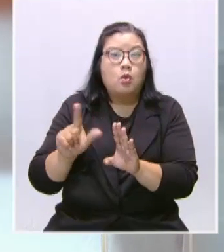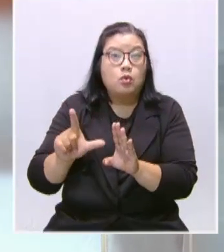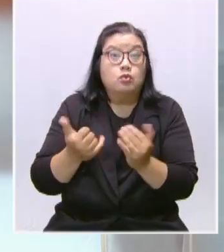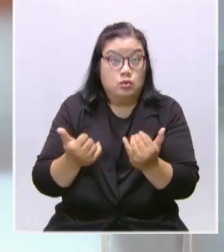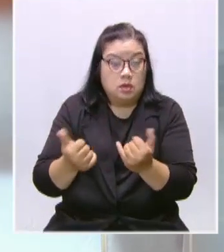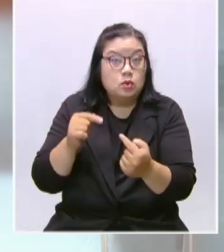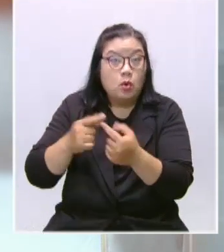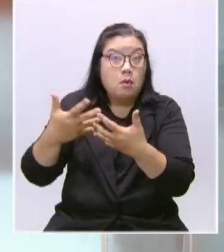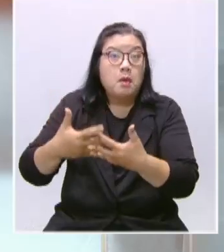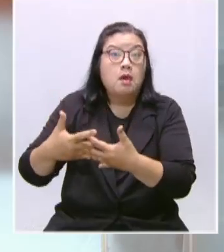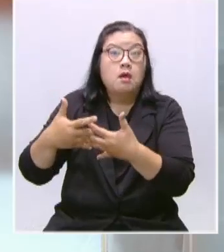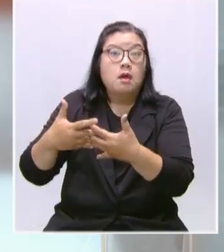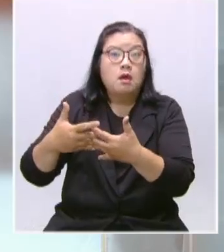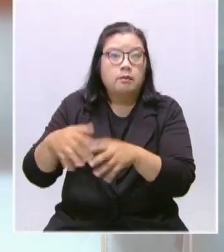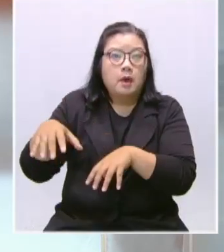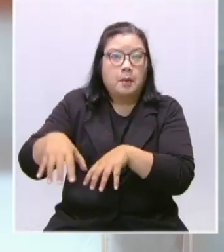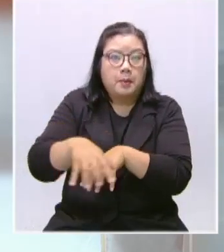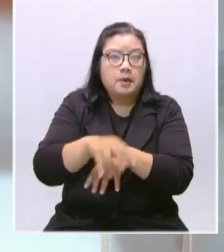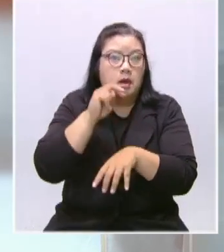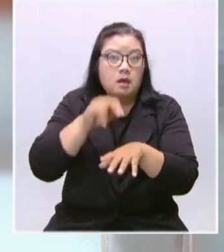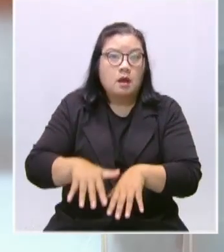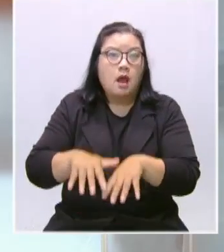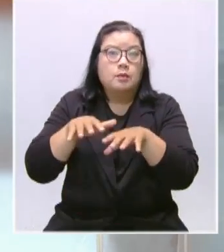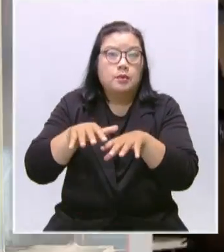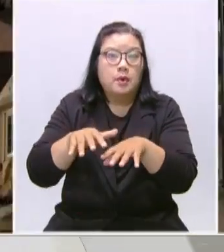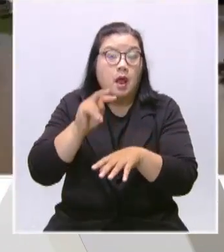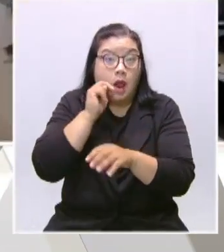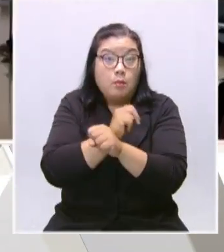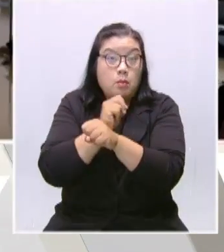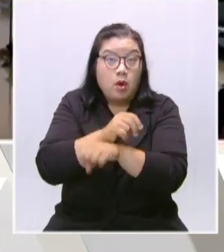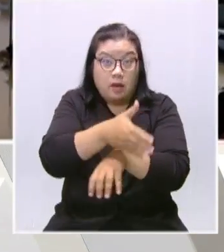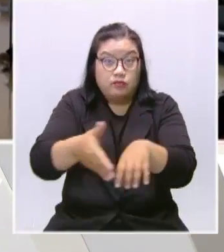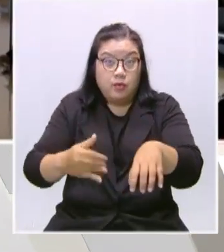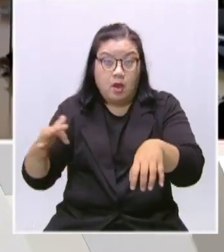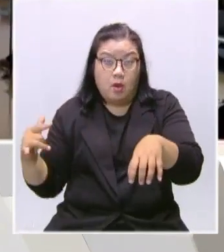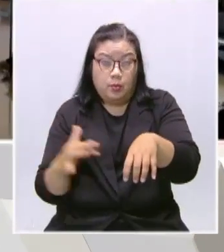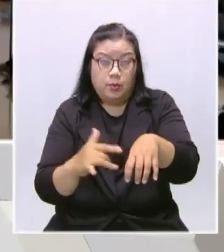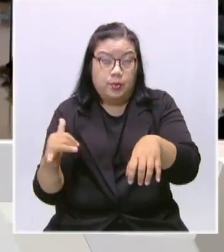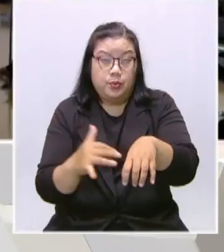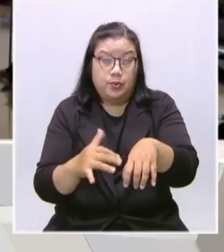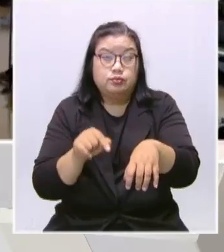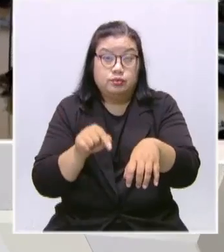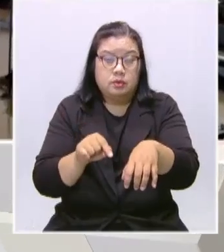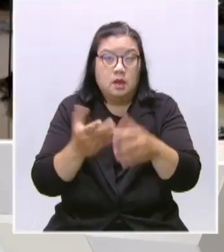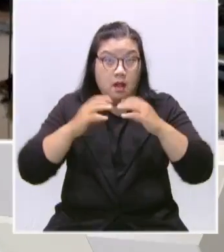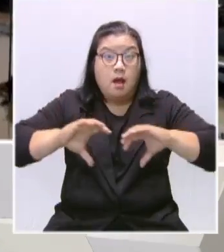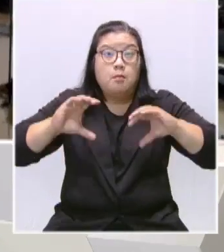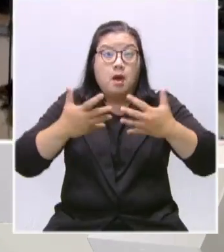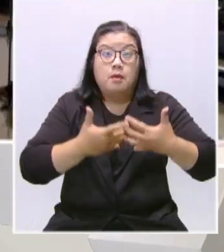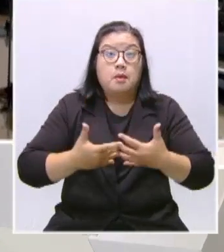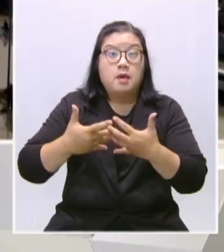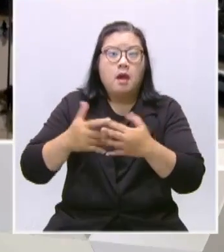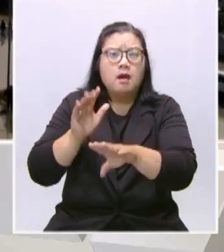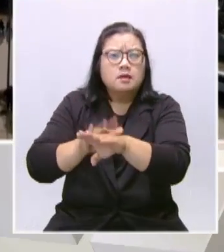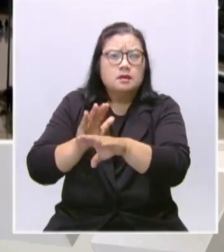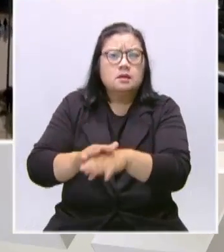ริกาชุชนพระเชินกับน้ำท่วมหลังคันกน้ำแตก น้ำกดทรัษเข้าท่วมขณะเดีวกันทางการก็เตือนให